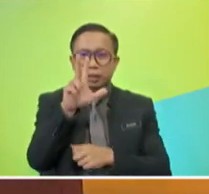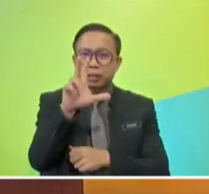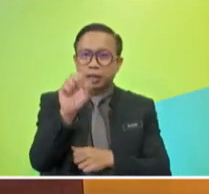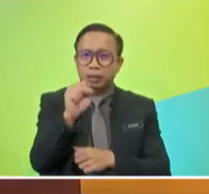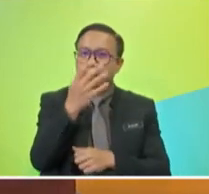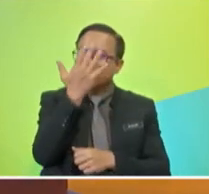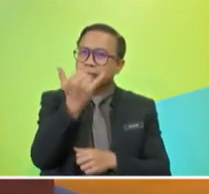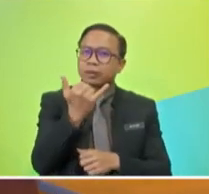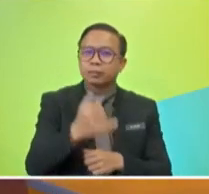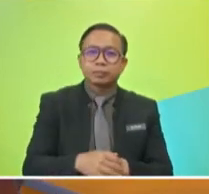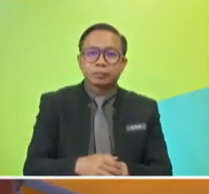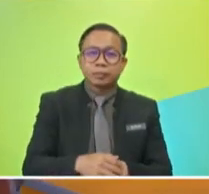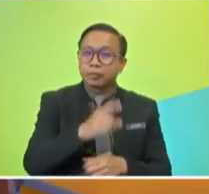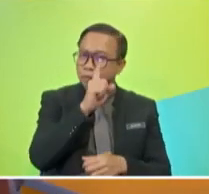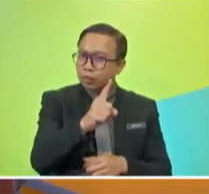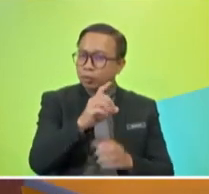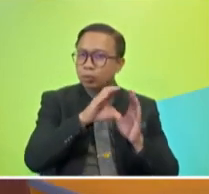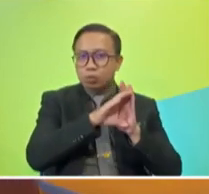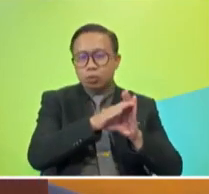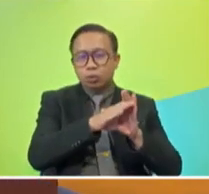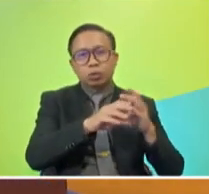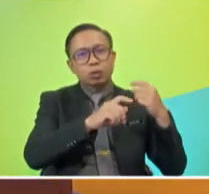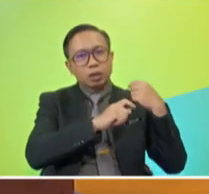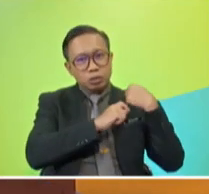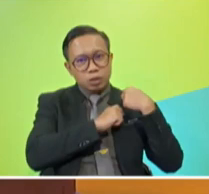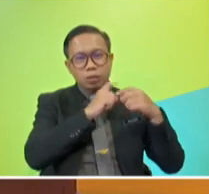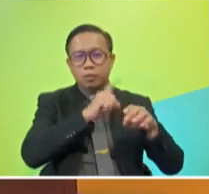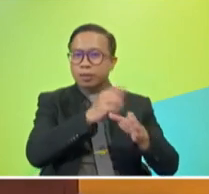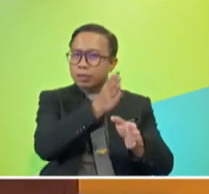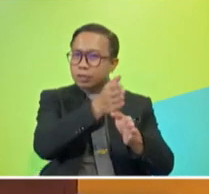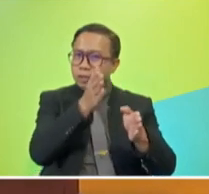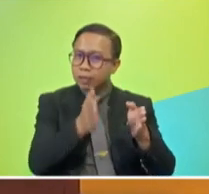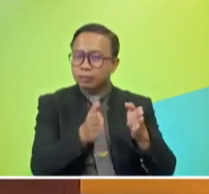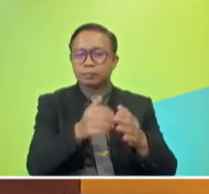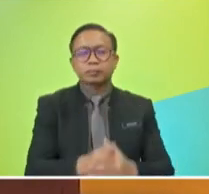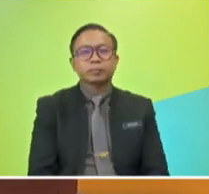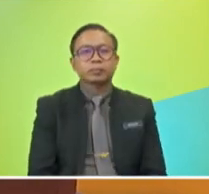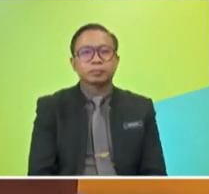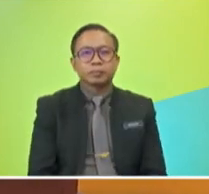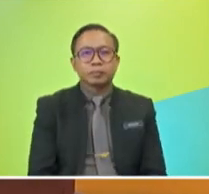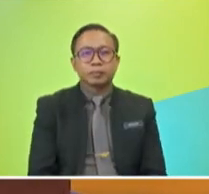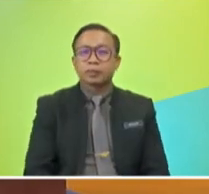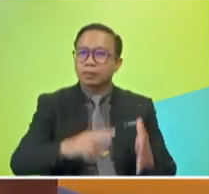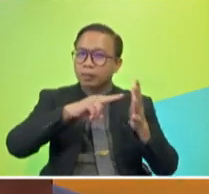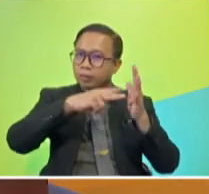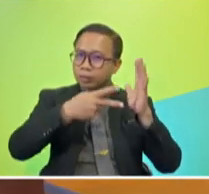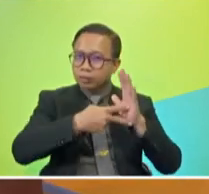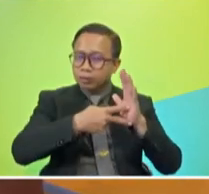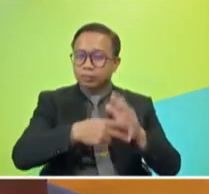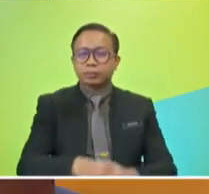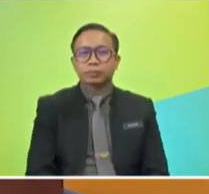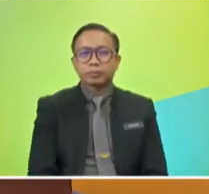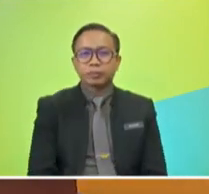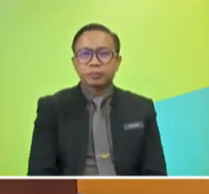Oke ini adalah salah satu contoh bertanggung jawab terhadap Jiran oke maksudnya terhadap